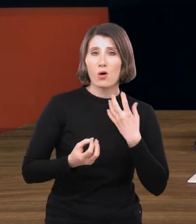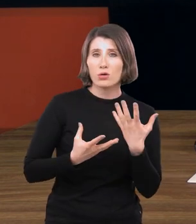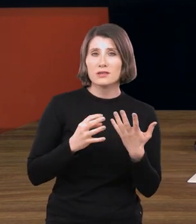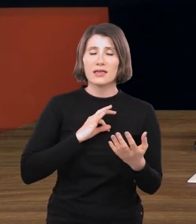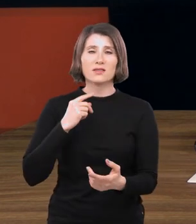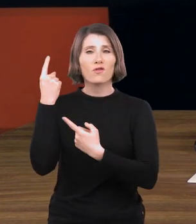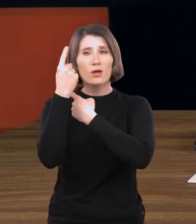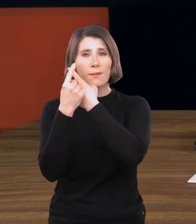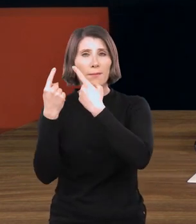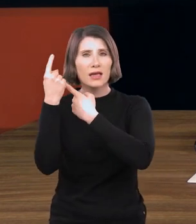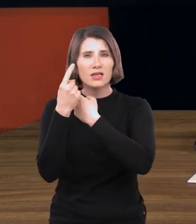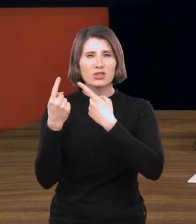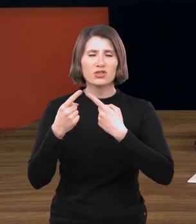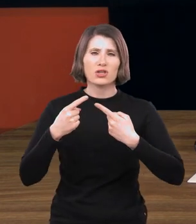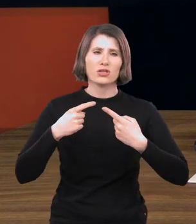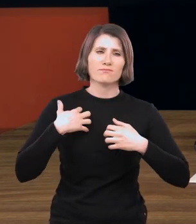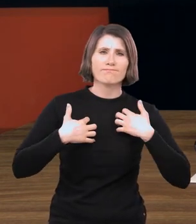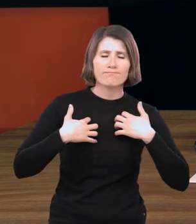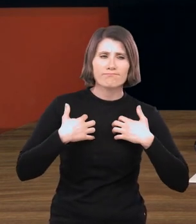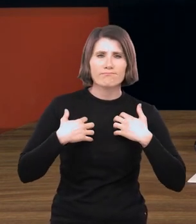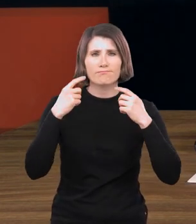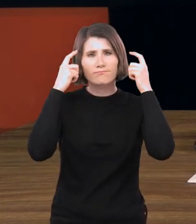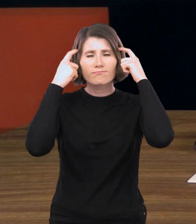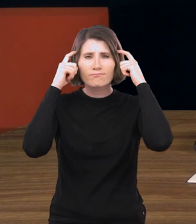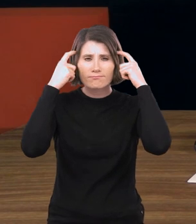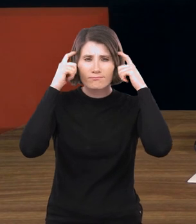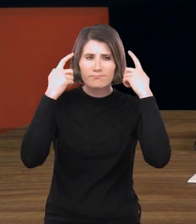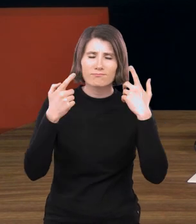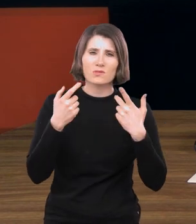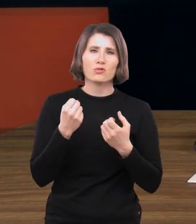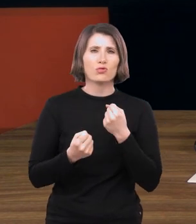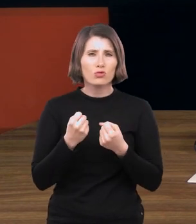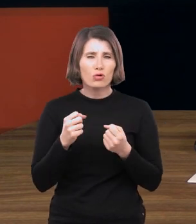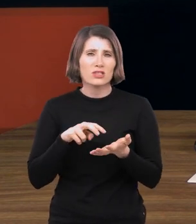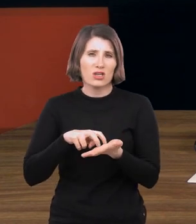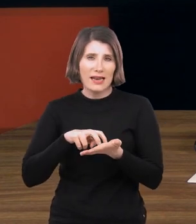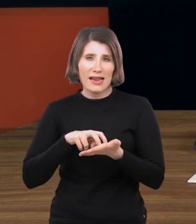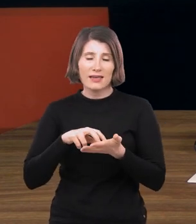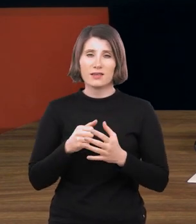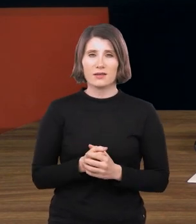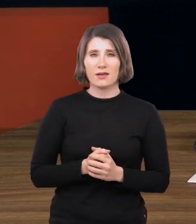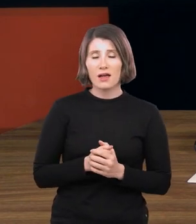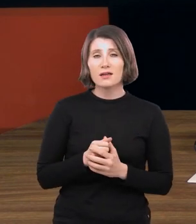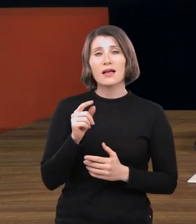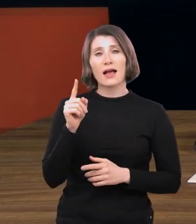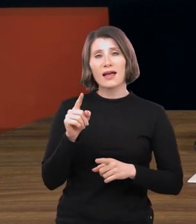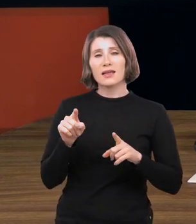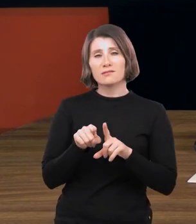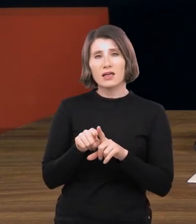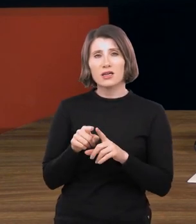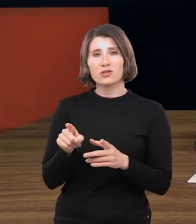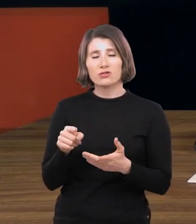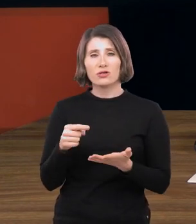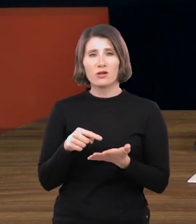wyrazić jego myśli, jego rozterki, jego trudności, obawy, ale też